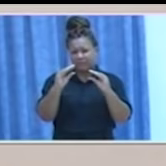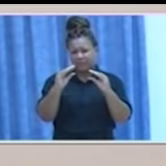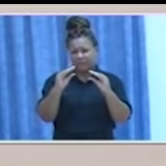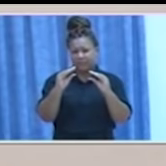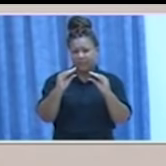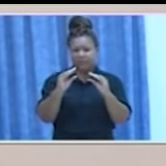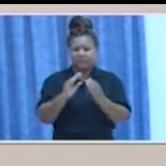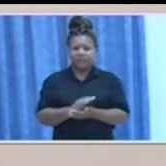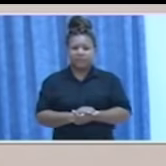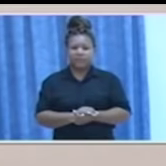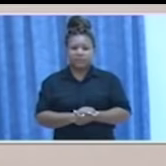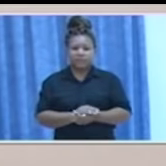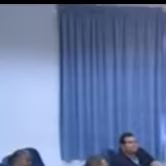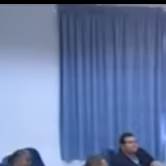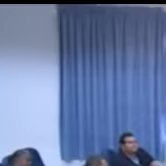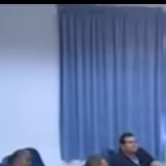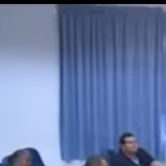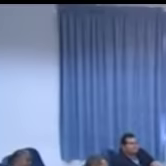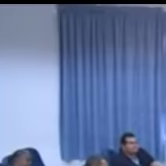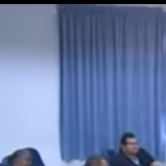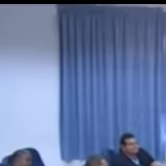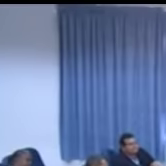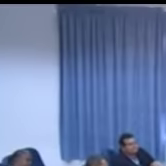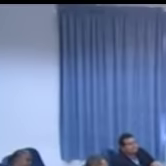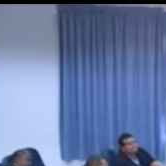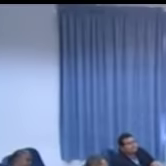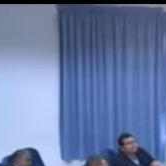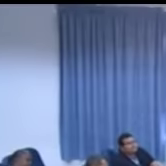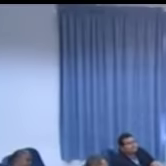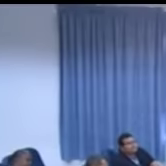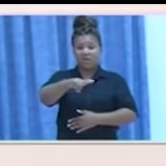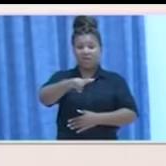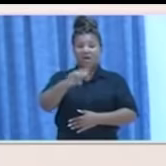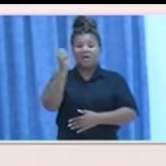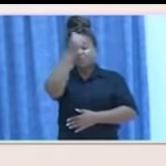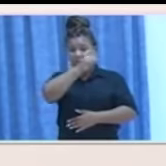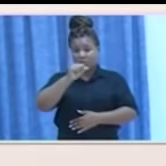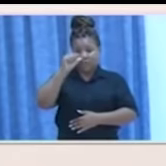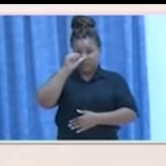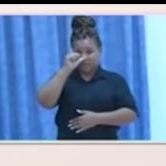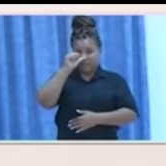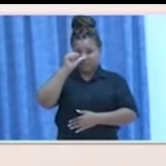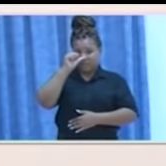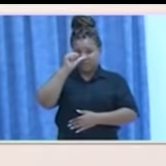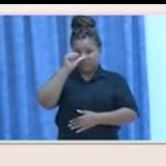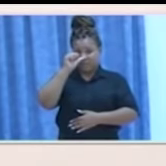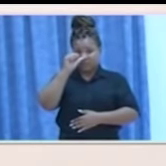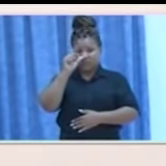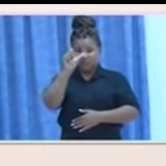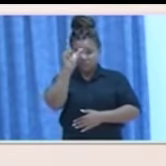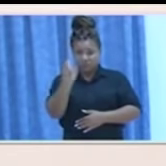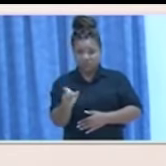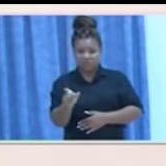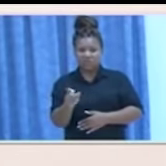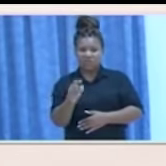invasif, par exemple, oxygène, ainsi de suite. Sa deuxième cas, et notre partenaire, c'est lui qui est aussi pas bien testé